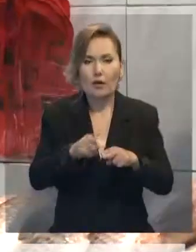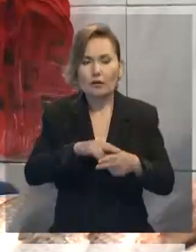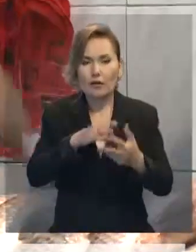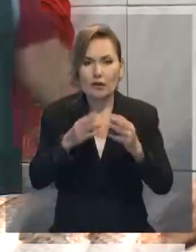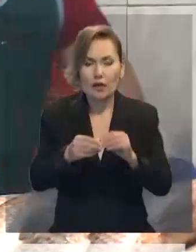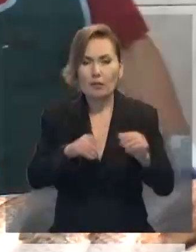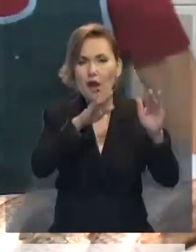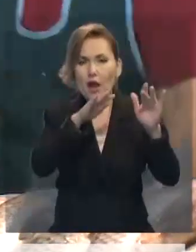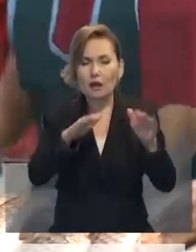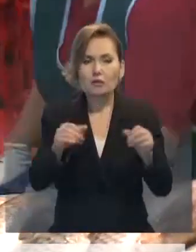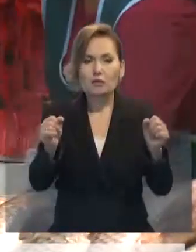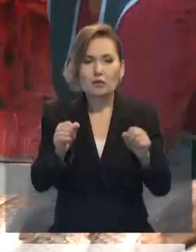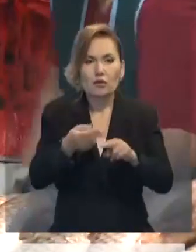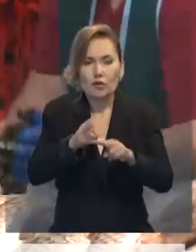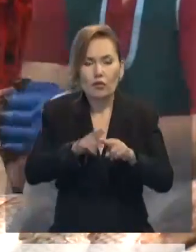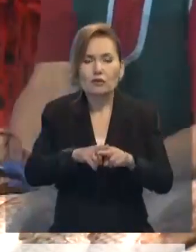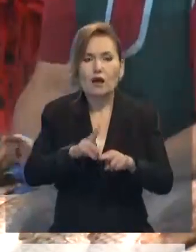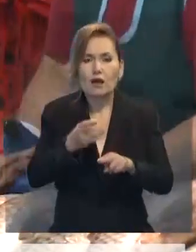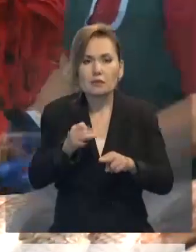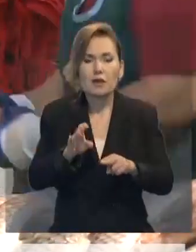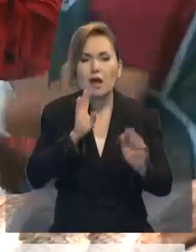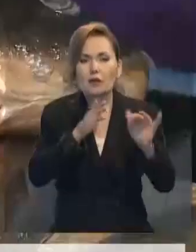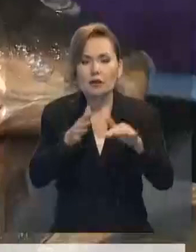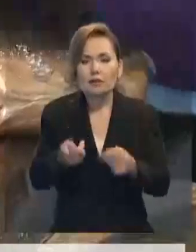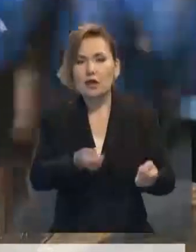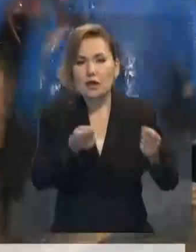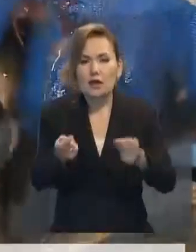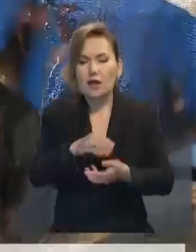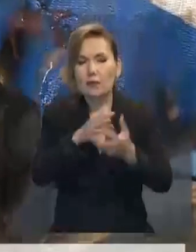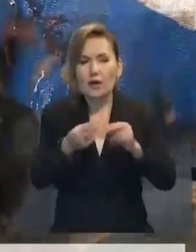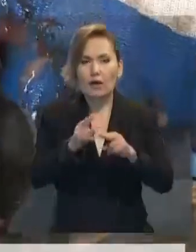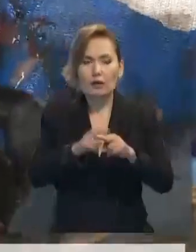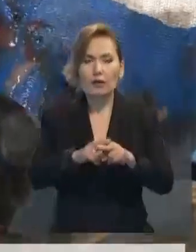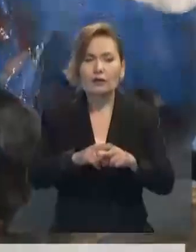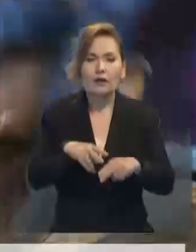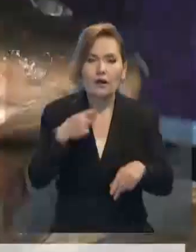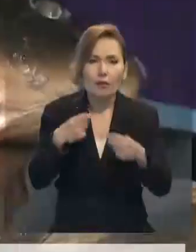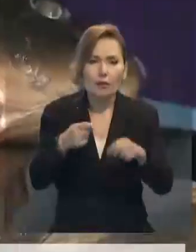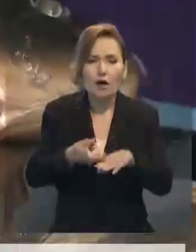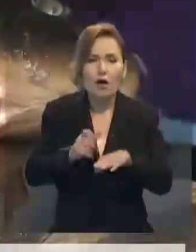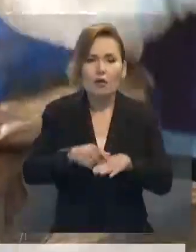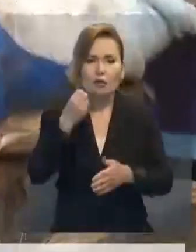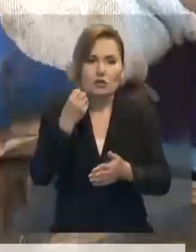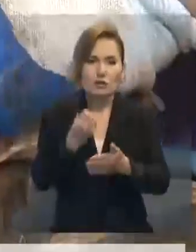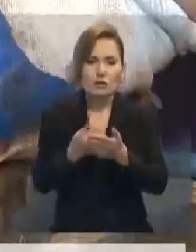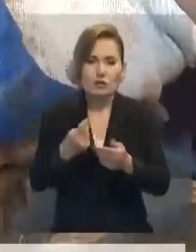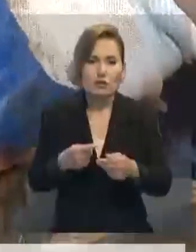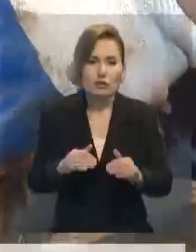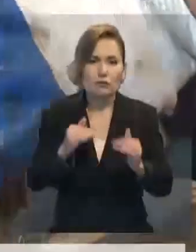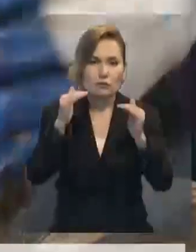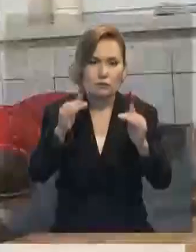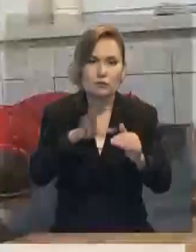тіпті Каспий теңізінен алдырады екен. Екі ортада делдал көп, кемінде 2-3 қолдан өткесін балықтың құны да аспандай